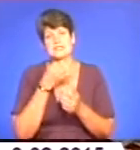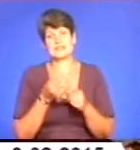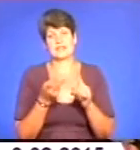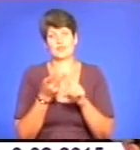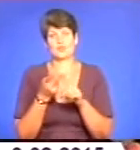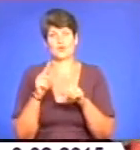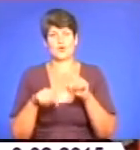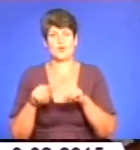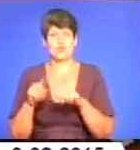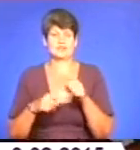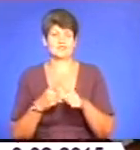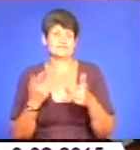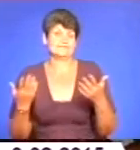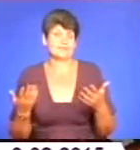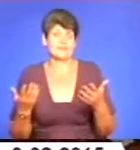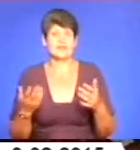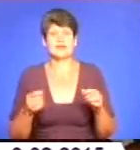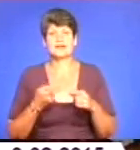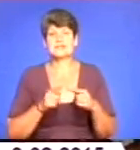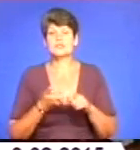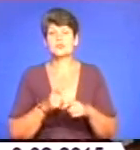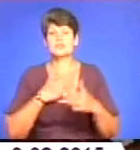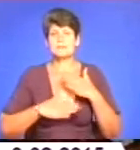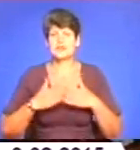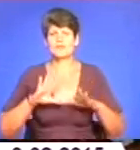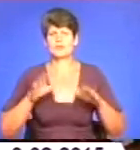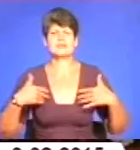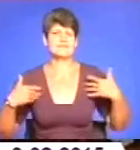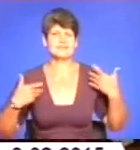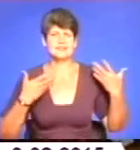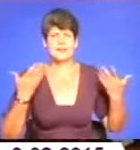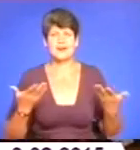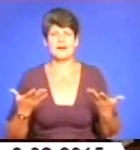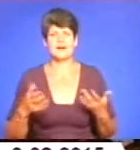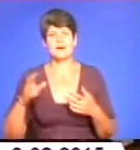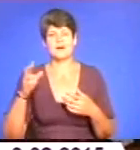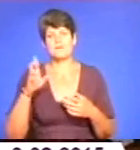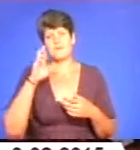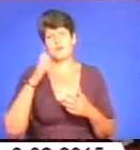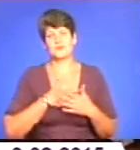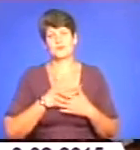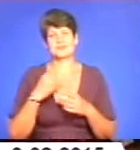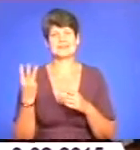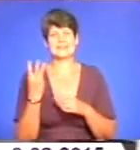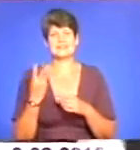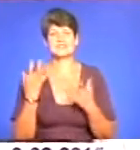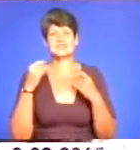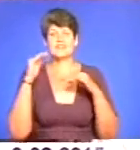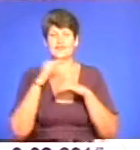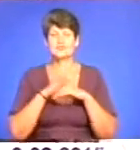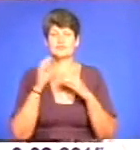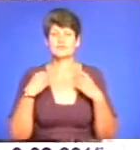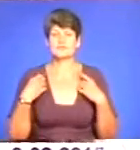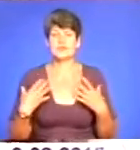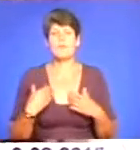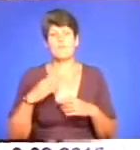родичі названі такі. І це все дуже приємно. Всі вітають, кажуть, Бог любить рідці, ще вечором будемо святкувати. У подальшому